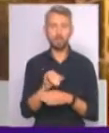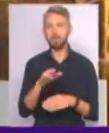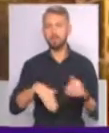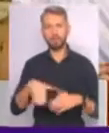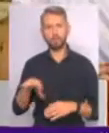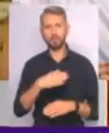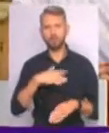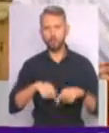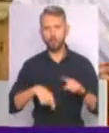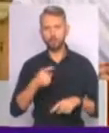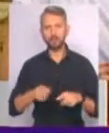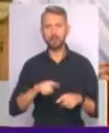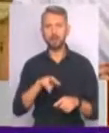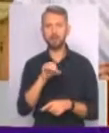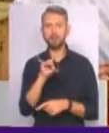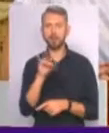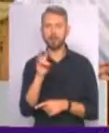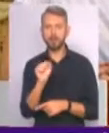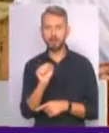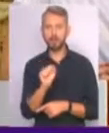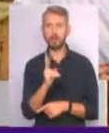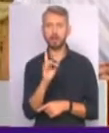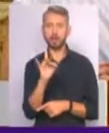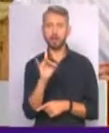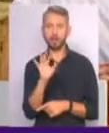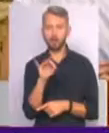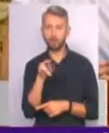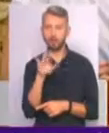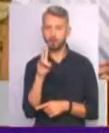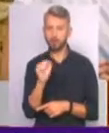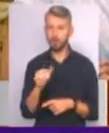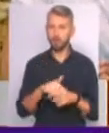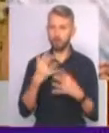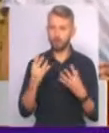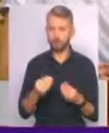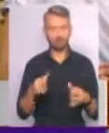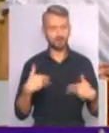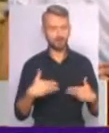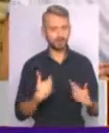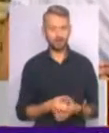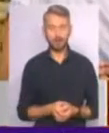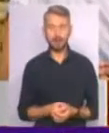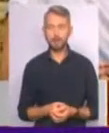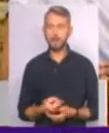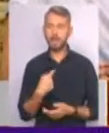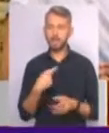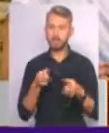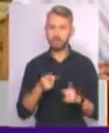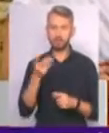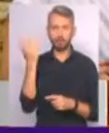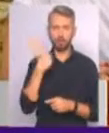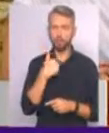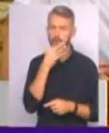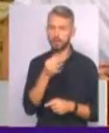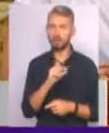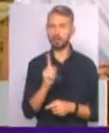мої родичі – це Марина Михайлівна Крапивнер. Мариночка, доброго дня. Добрий день. Мариночка, я дійсно, коли сказав про